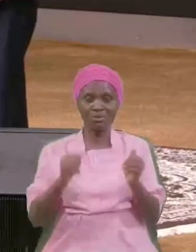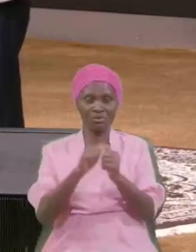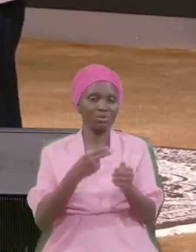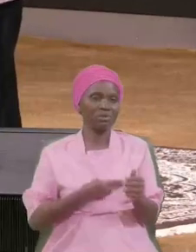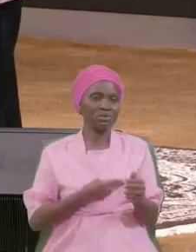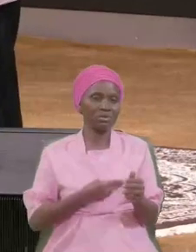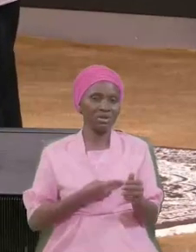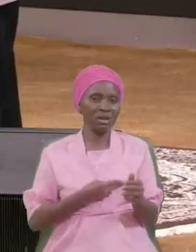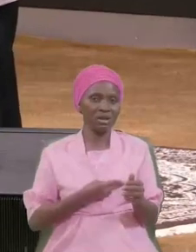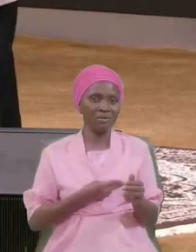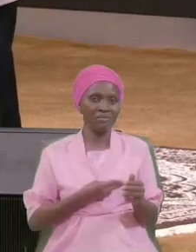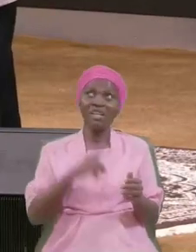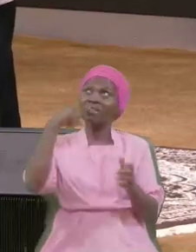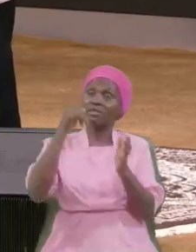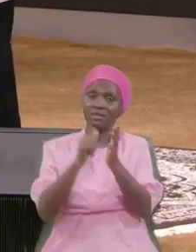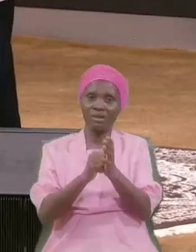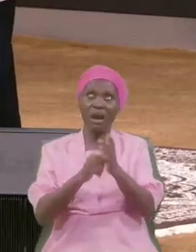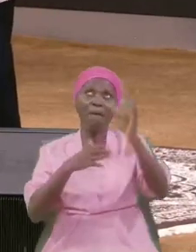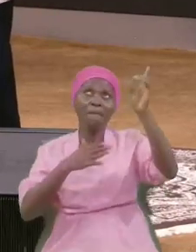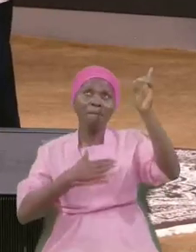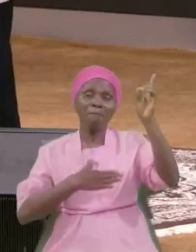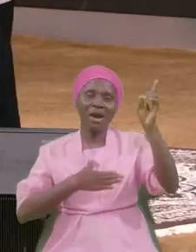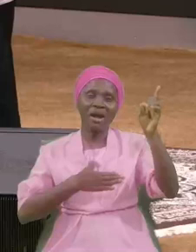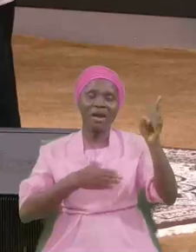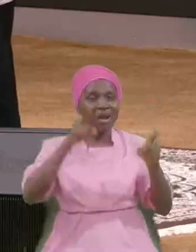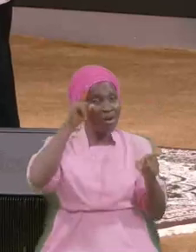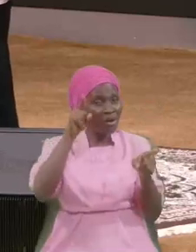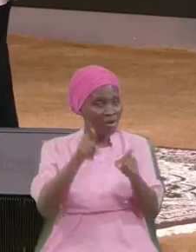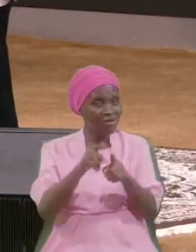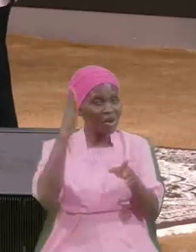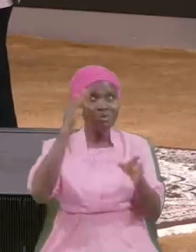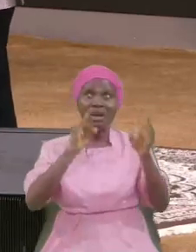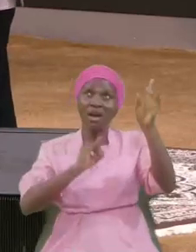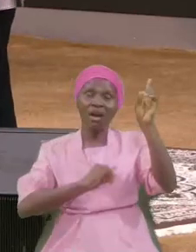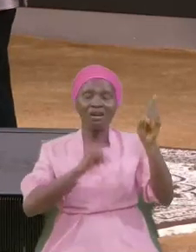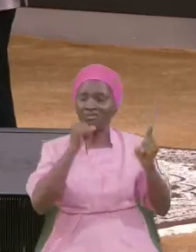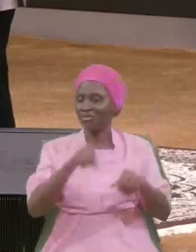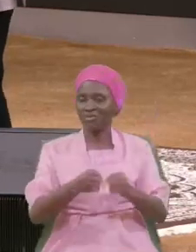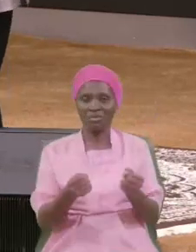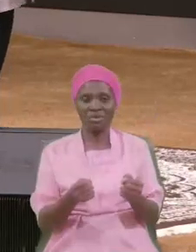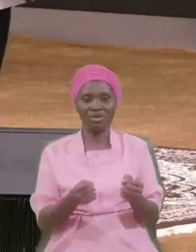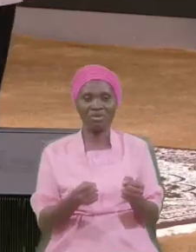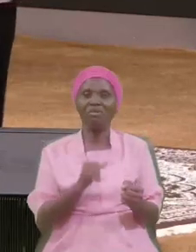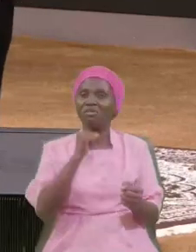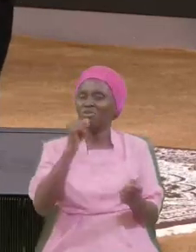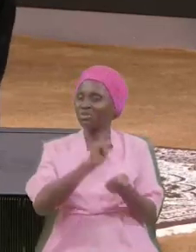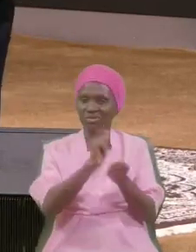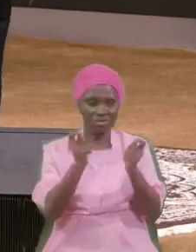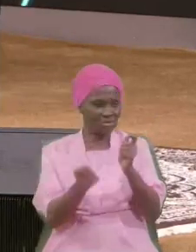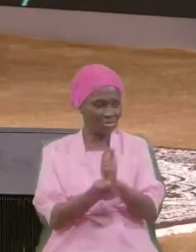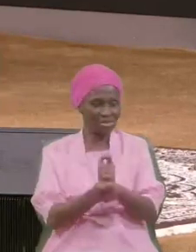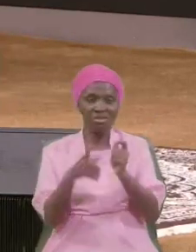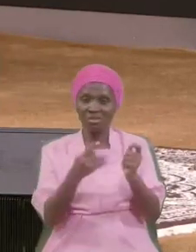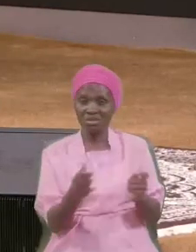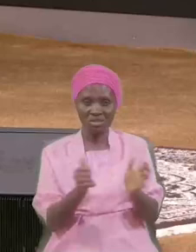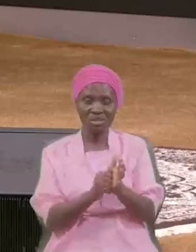vous. Je ne violerai point mon alliance et je ne changerai pas ce qui est sorti de